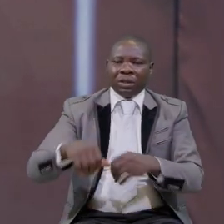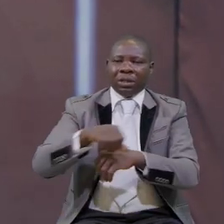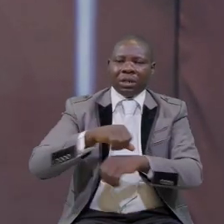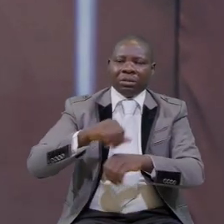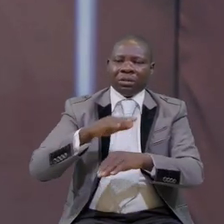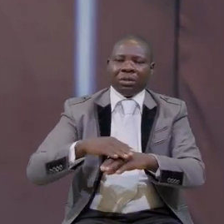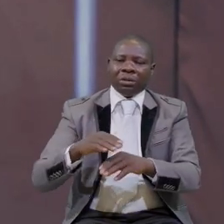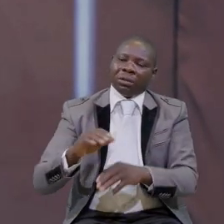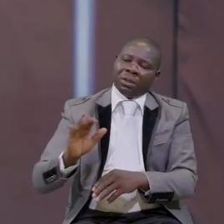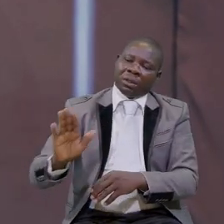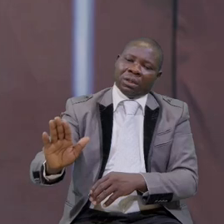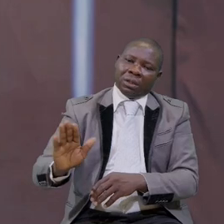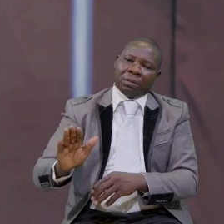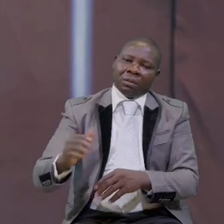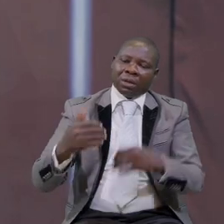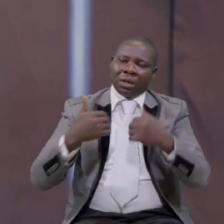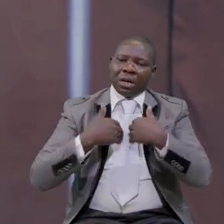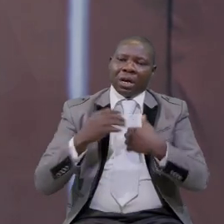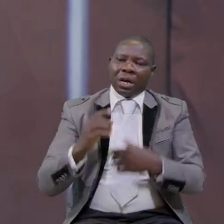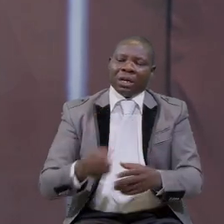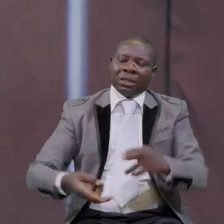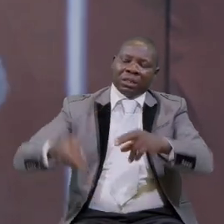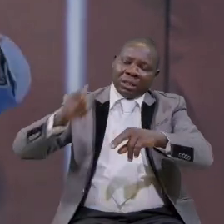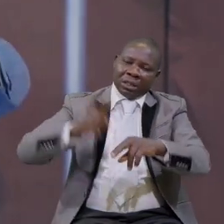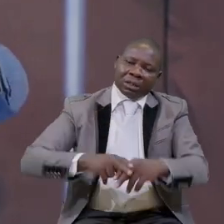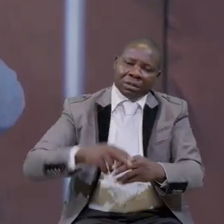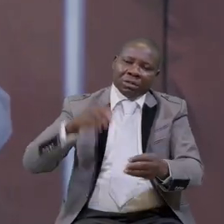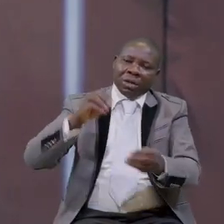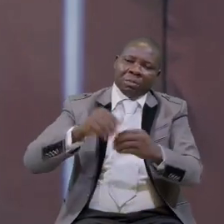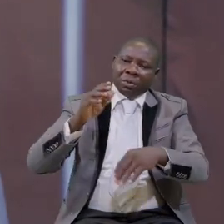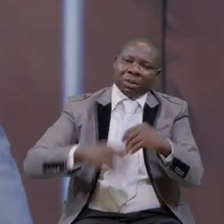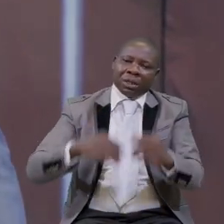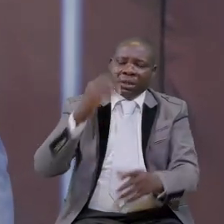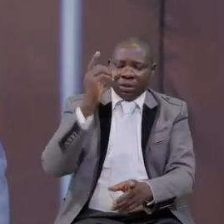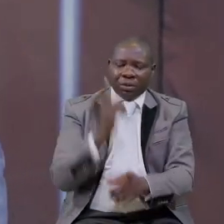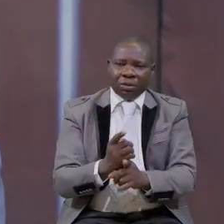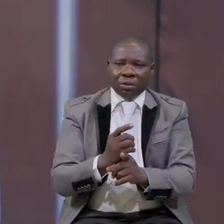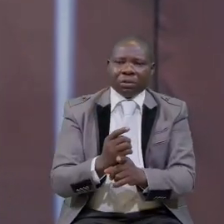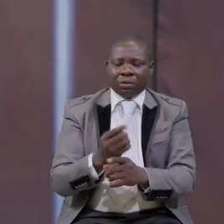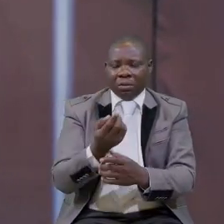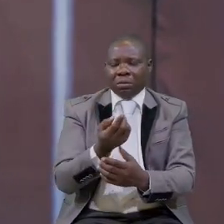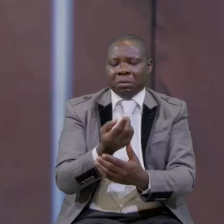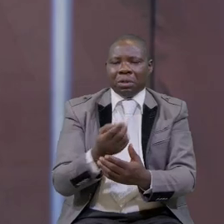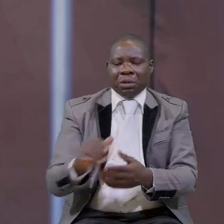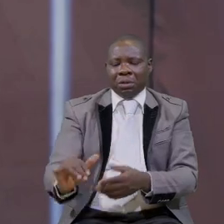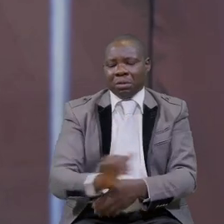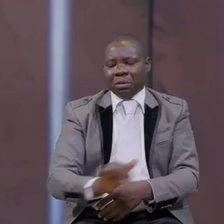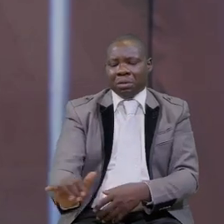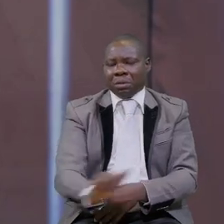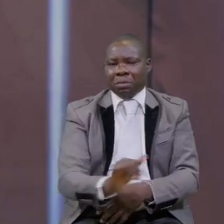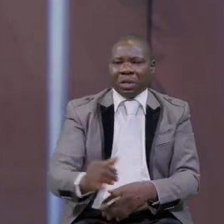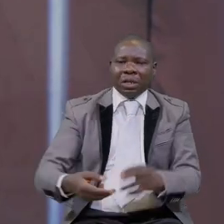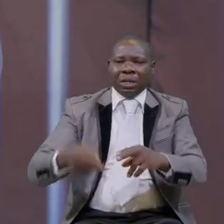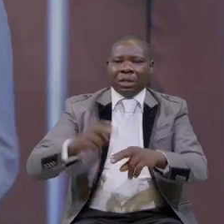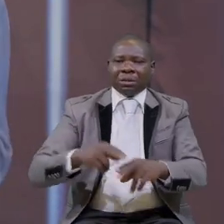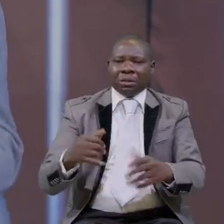l'onction sur lui avait augmenté au-delà de l'augmentation normale.